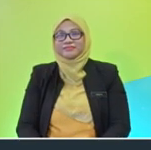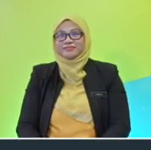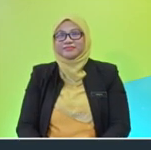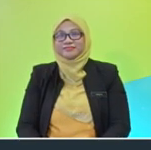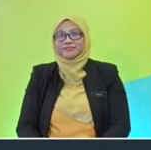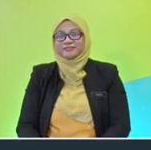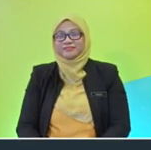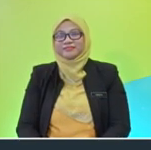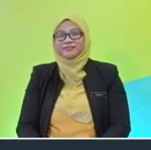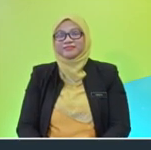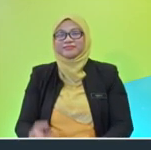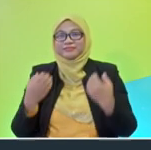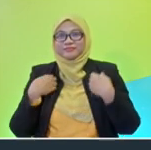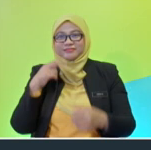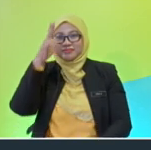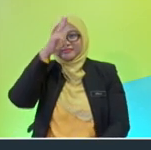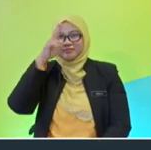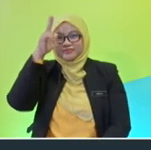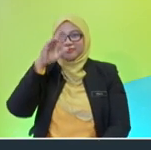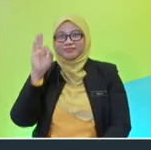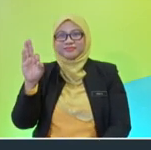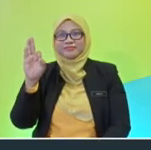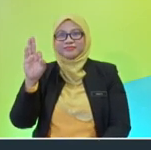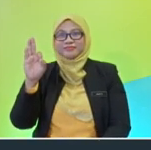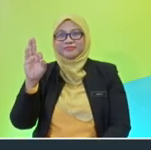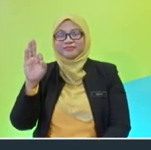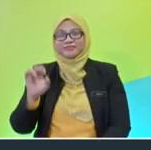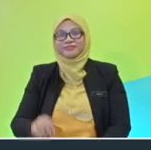nya kerajaan es Oke